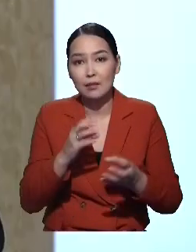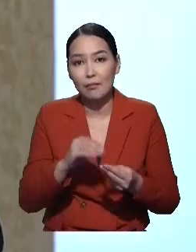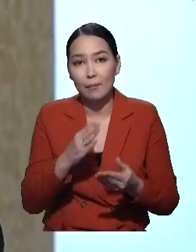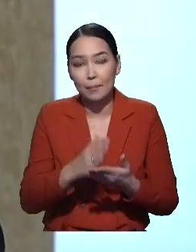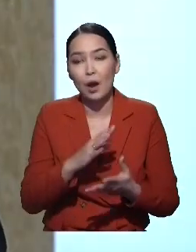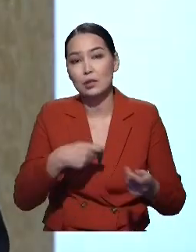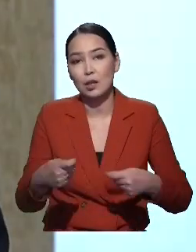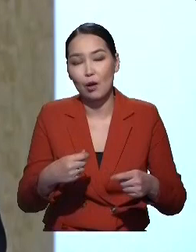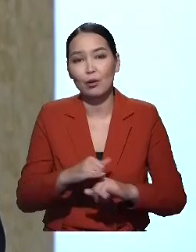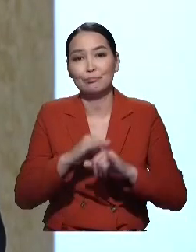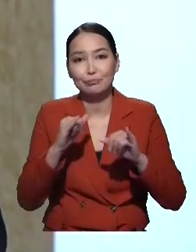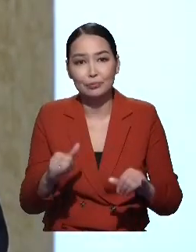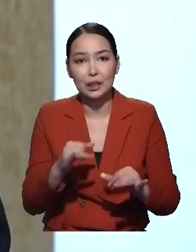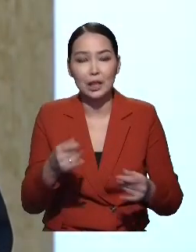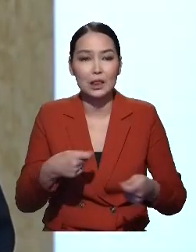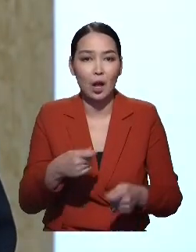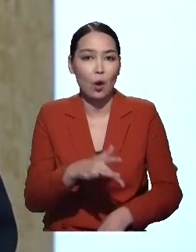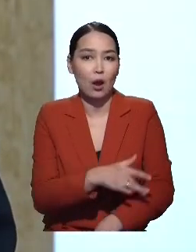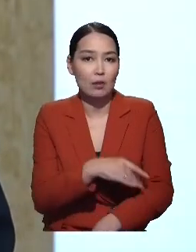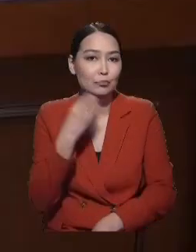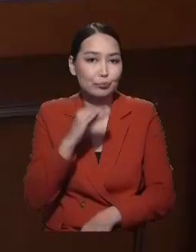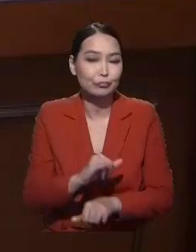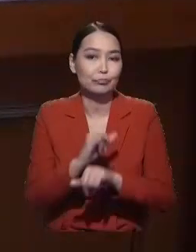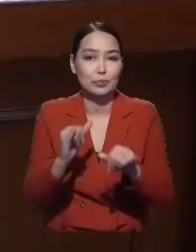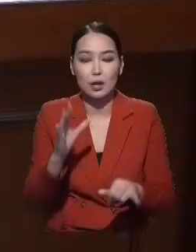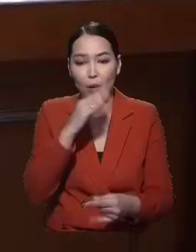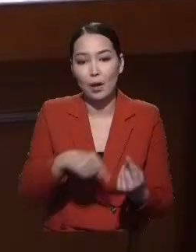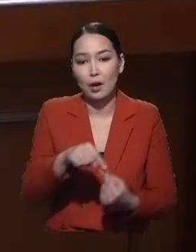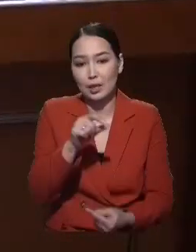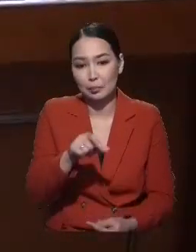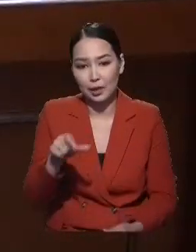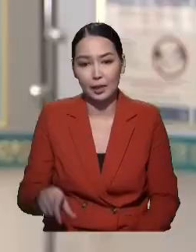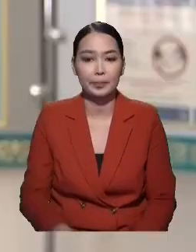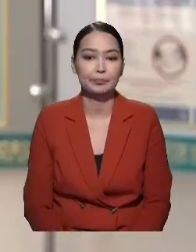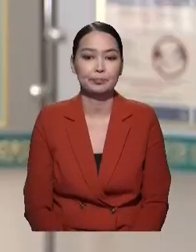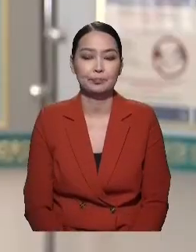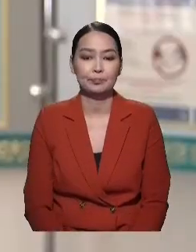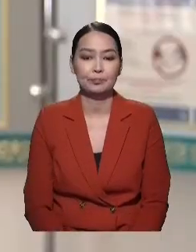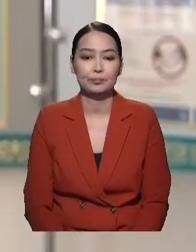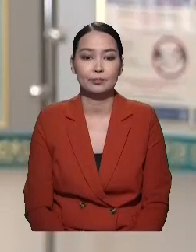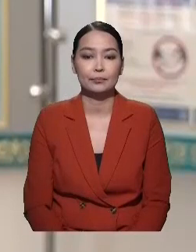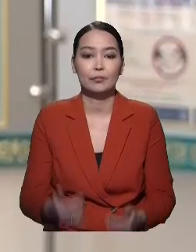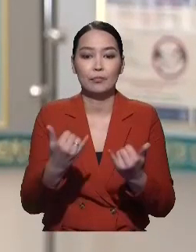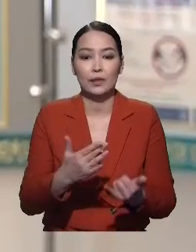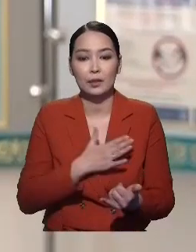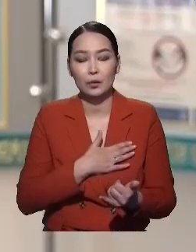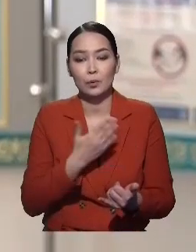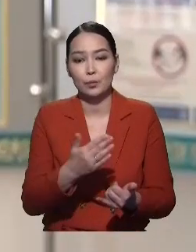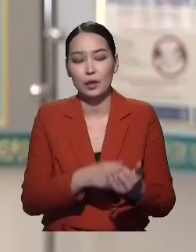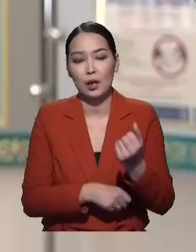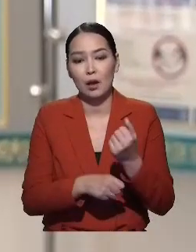ұлғайтып, тауар мен қызмет сапасын арттыруға жол ашылды, дейді кәсіпкерлер. Бүгін біз мәслихаттың